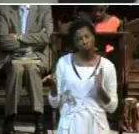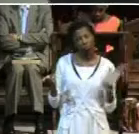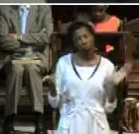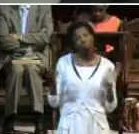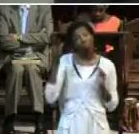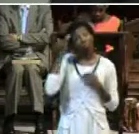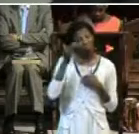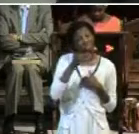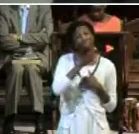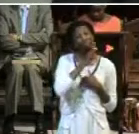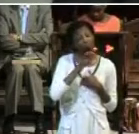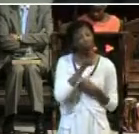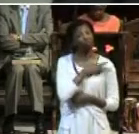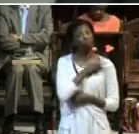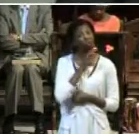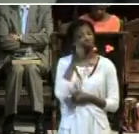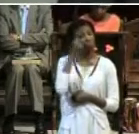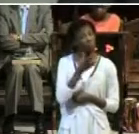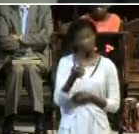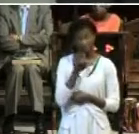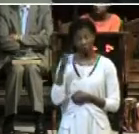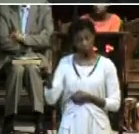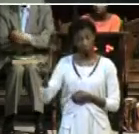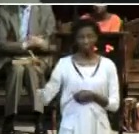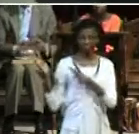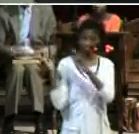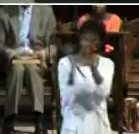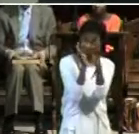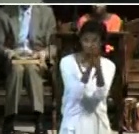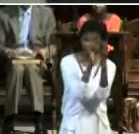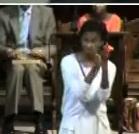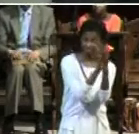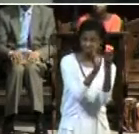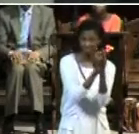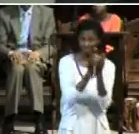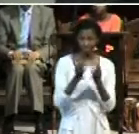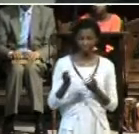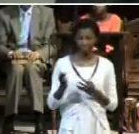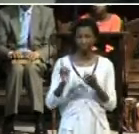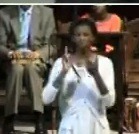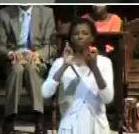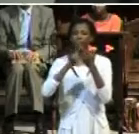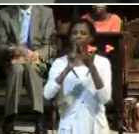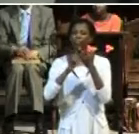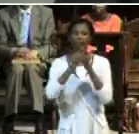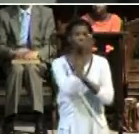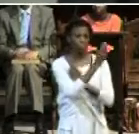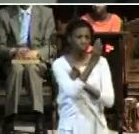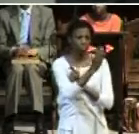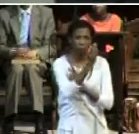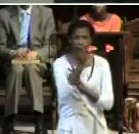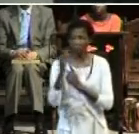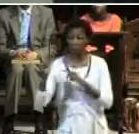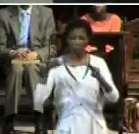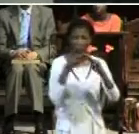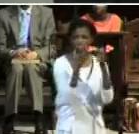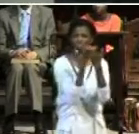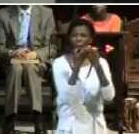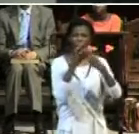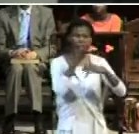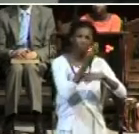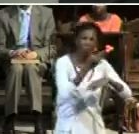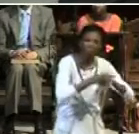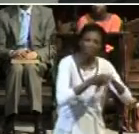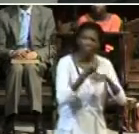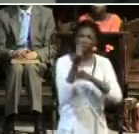pas dans ces événements. Il se mélange à la foule. La deuxième, il répond aux besoins. Il répond aux besoins de maladie,